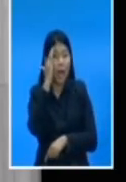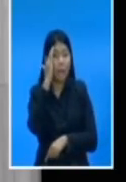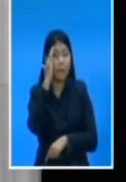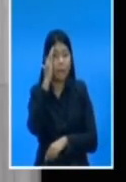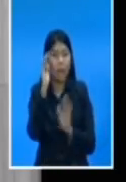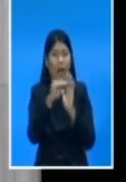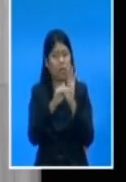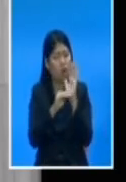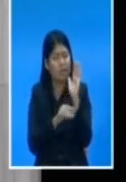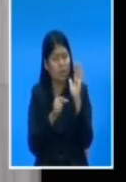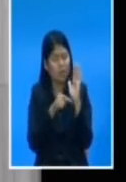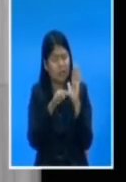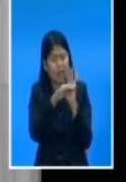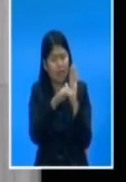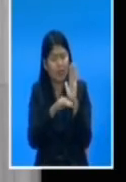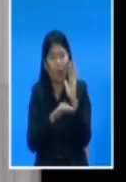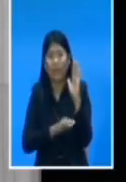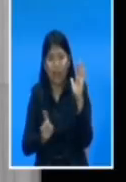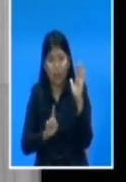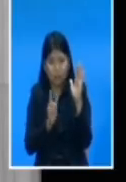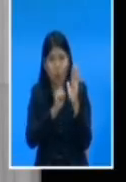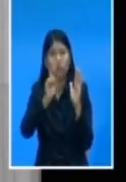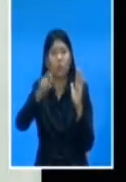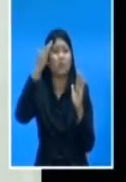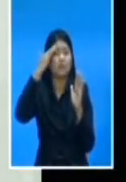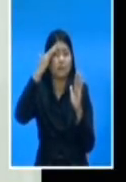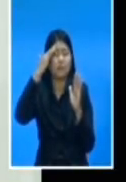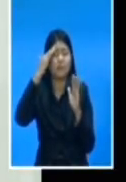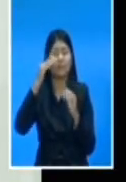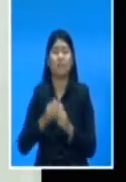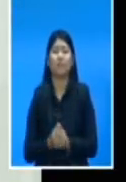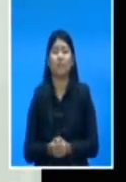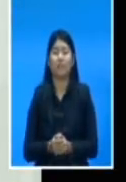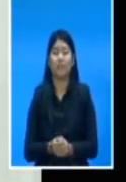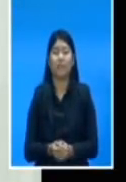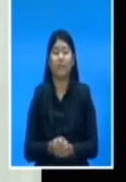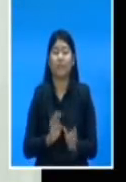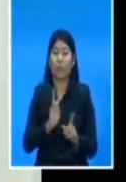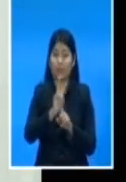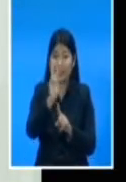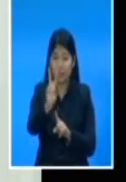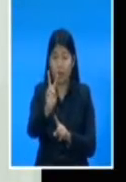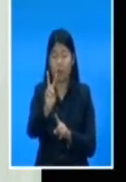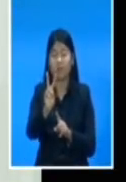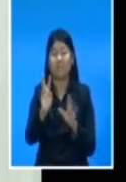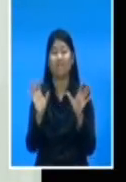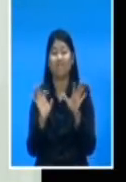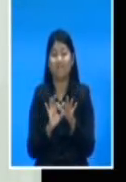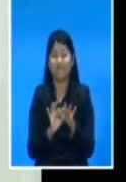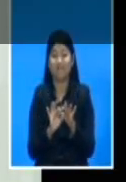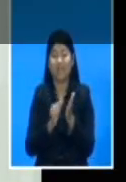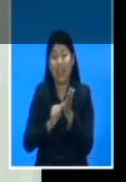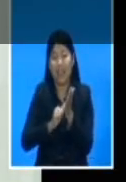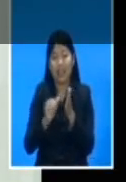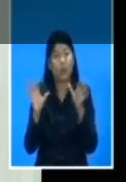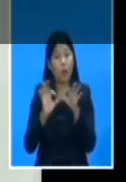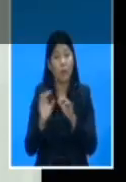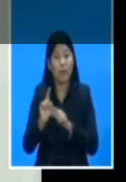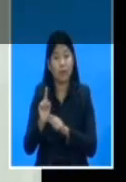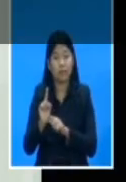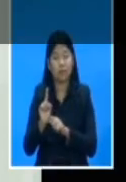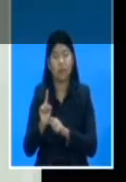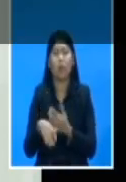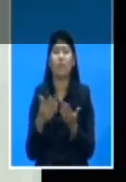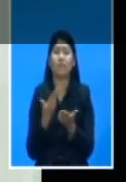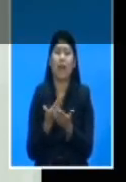านั้นนะครับในหัวข้อที่2ครับหัวข้อที่2ก็จะตอบในเรื่องของผู้ขาดแค